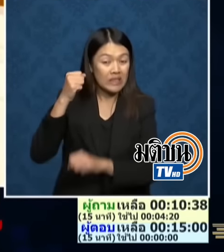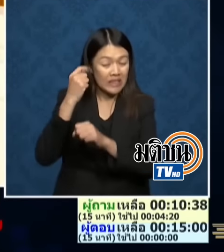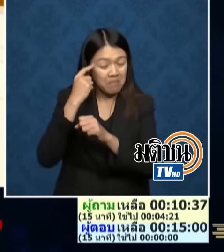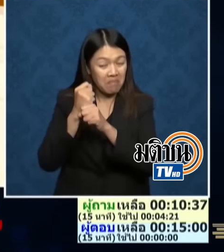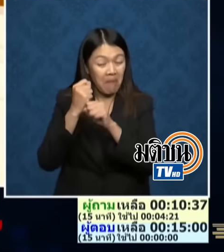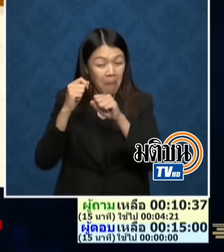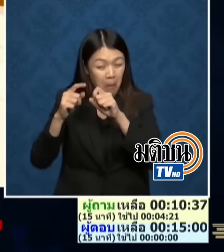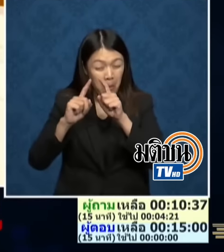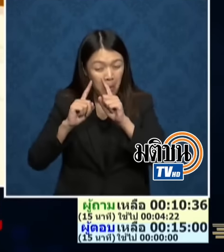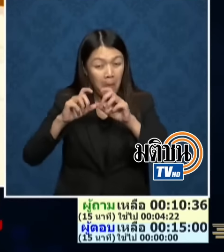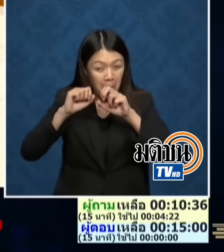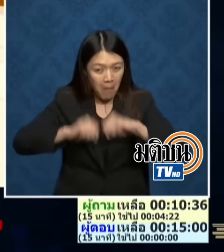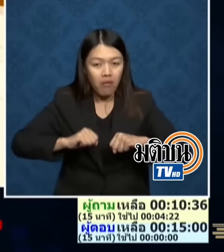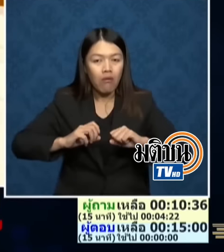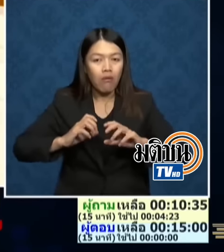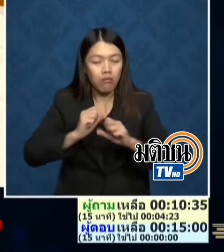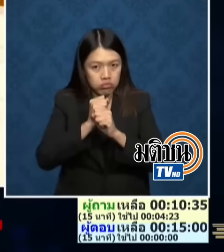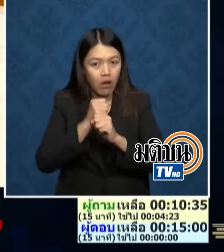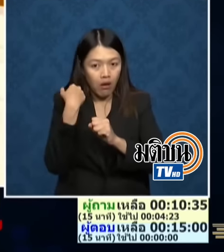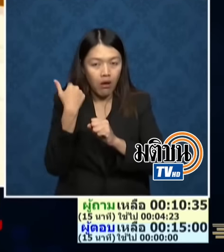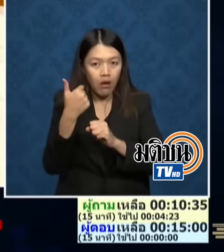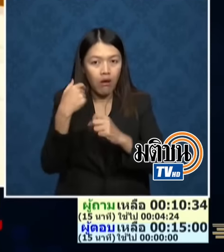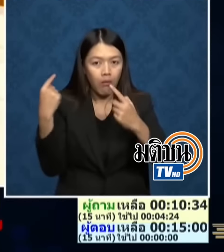ระแกง หรอค่ภิภาคเรื่องแนะวเขตไดหอไม่